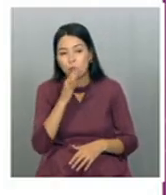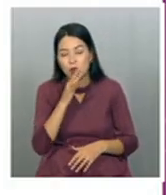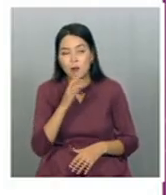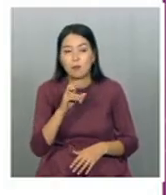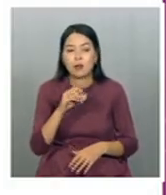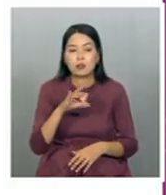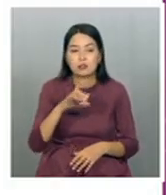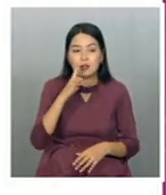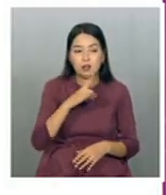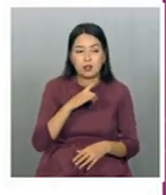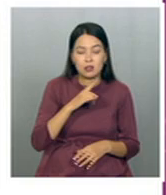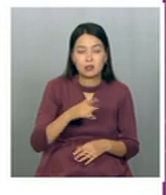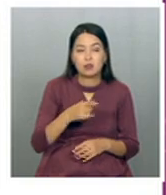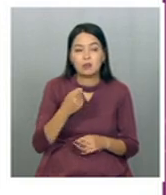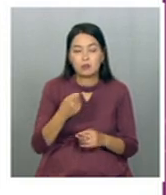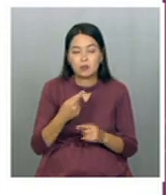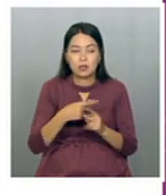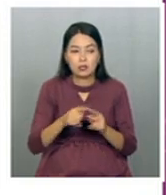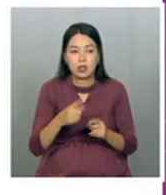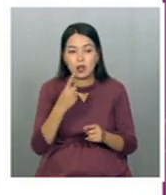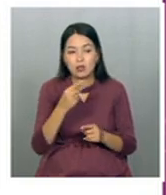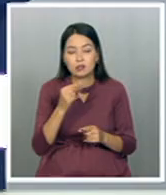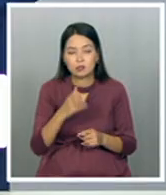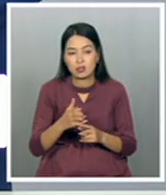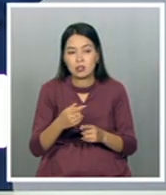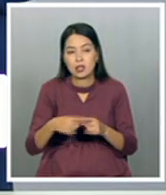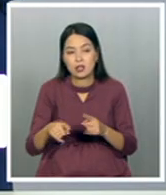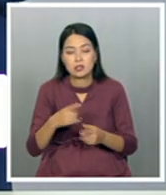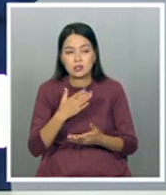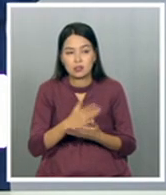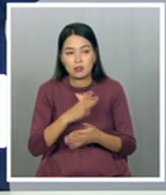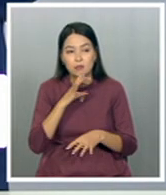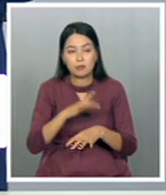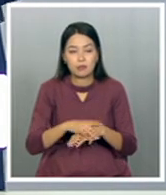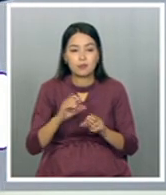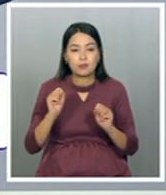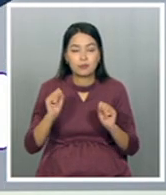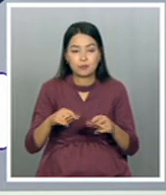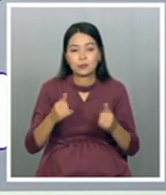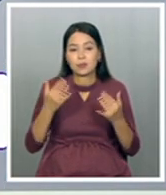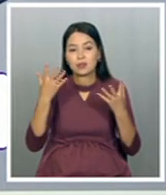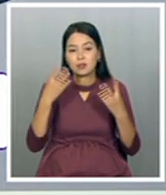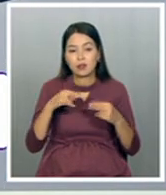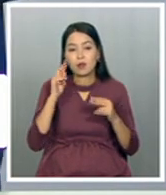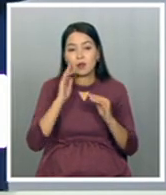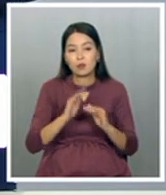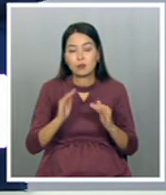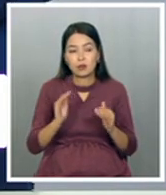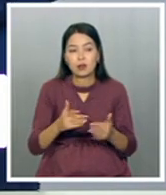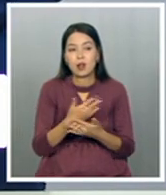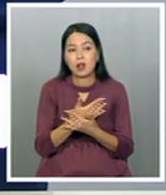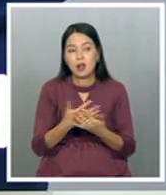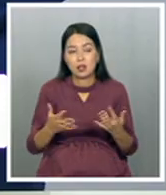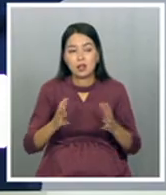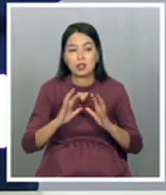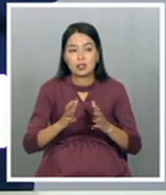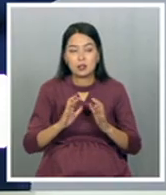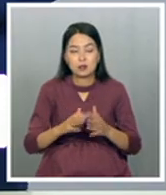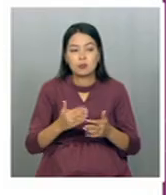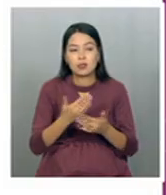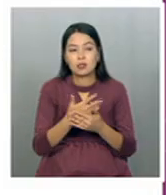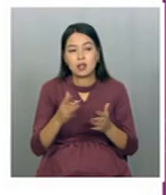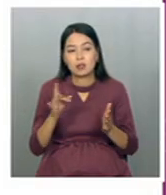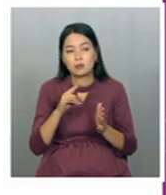бір сағат айырмашылығы барын бұл жерден байқауға болады. Сонымен оқушылар, біз бүгінгі сабақта әртүрлі географиялық ендіктегі